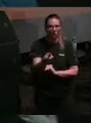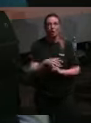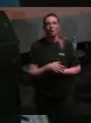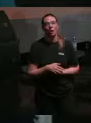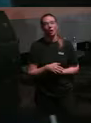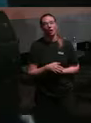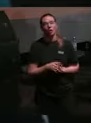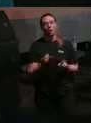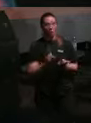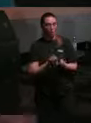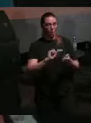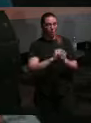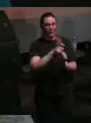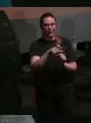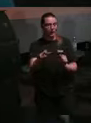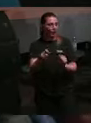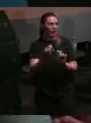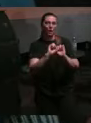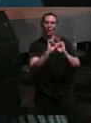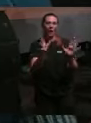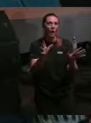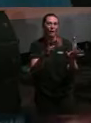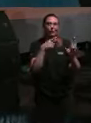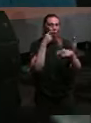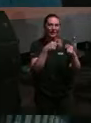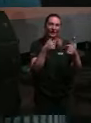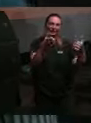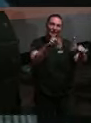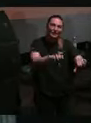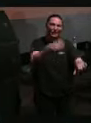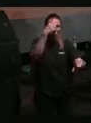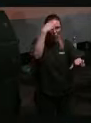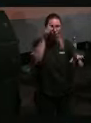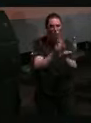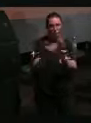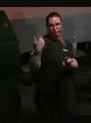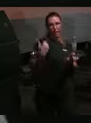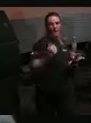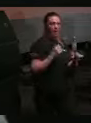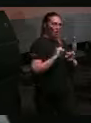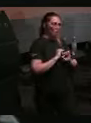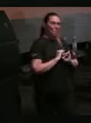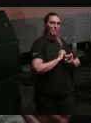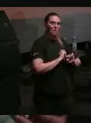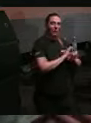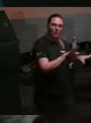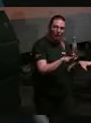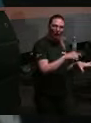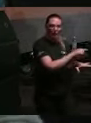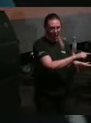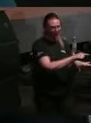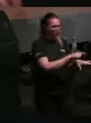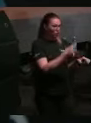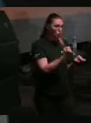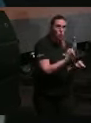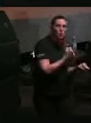vi ikke har politikere som klarer å formidle en kriseforståelse, sånn som man gjorde under pandemien, hvor det liksom alle mann på dekk, og det en dugnad, og det en